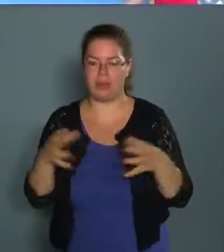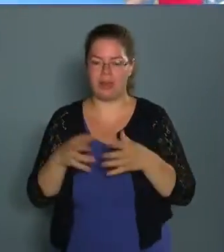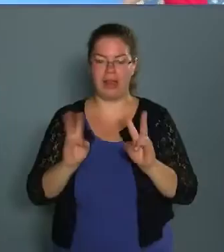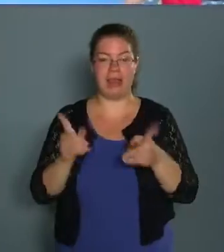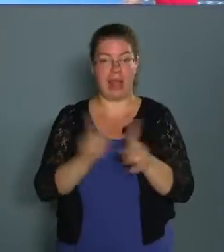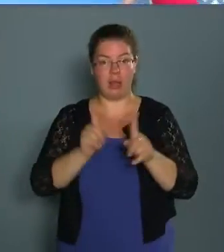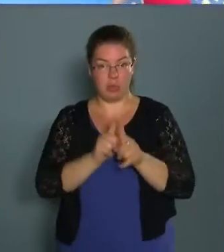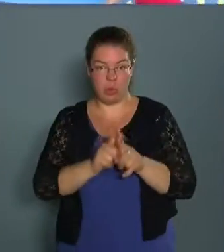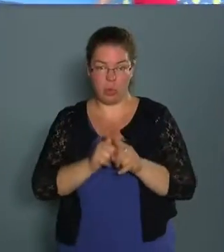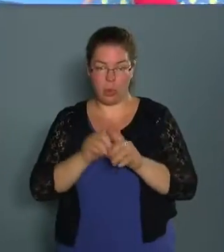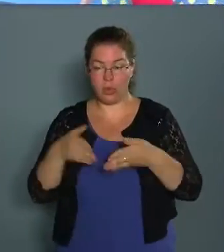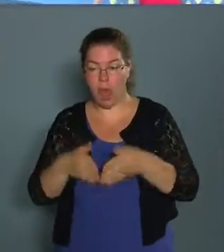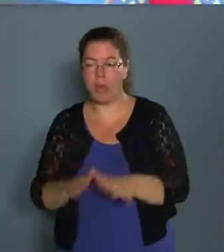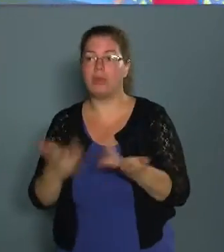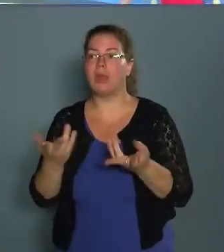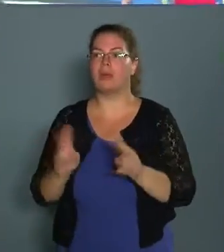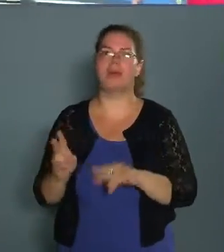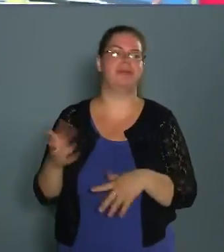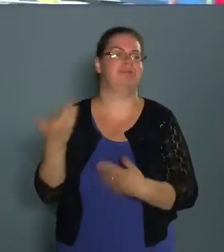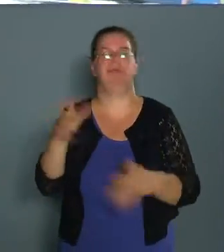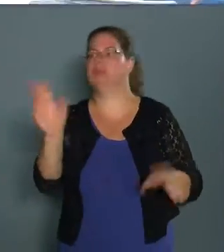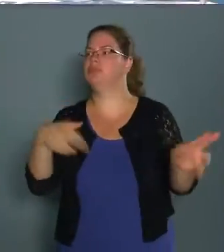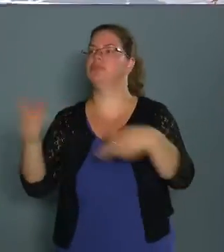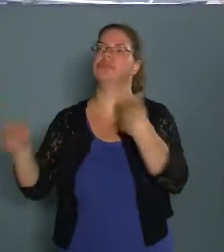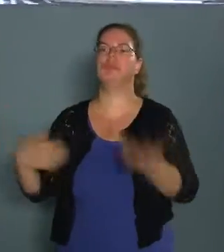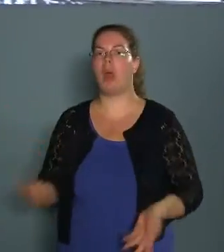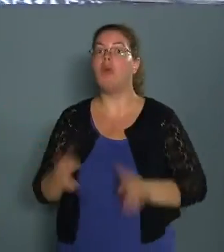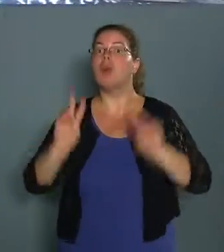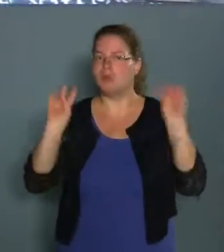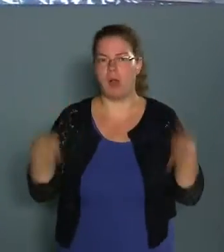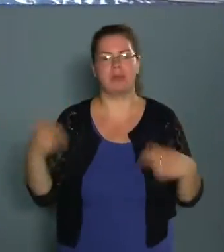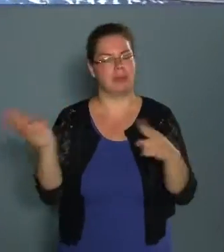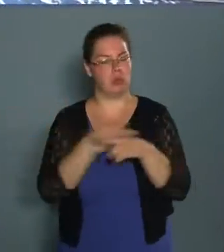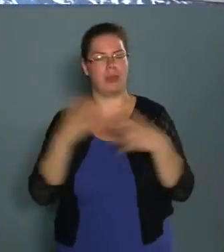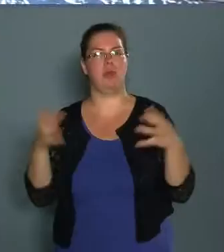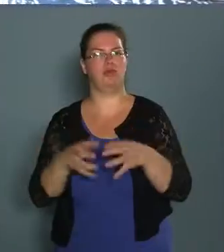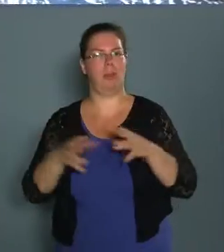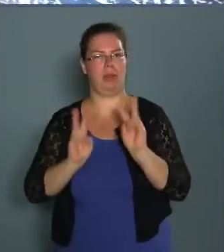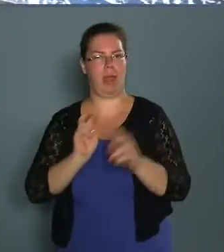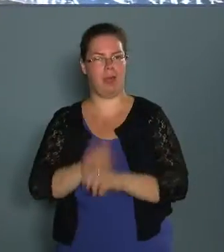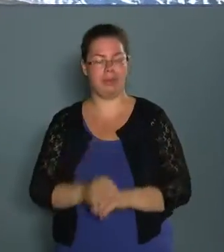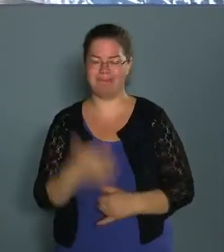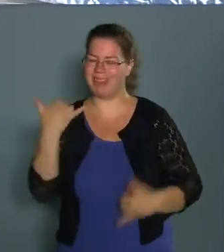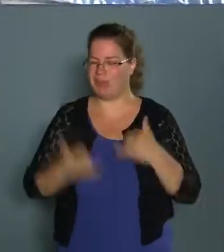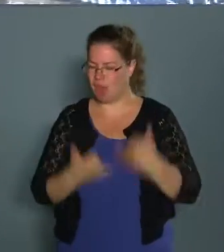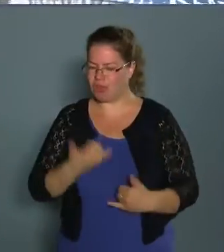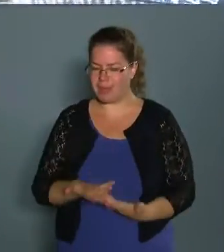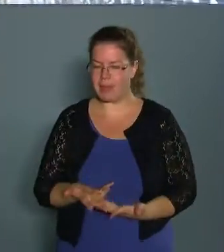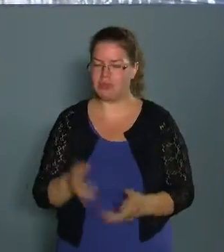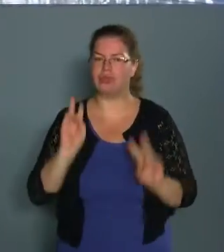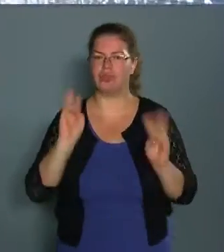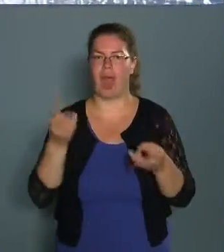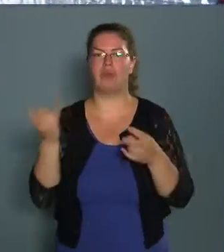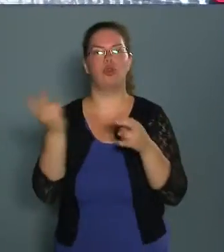úgy sárkányhajózni, hogy adhok módon hívunk be embereket, vagy pedig tényleg egy összeszokott csapat kell hozzá? Hát versenyzéshez